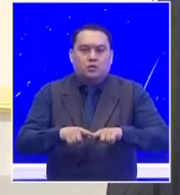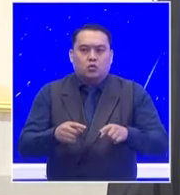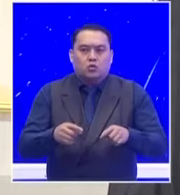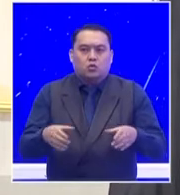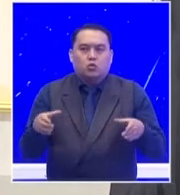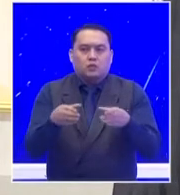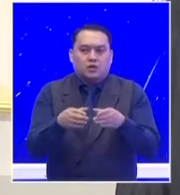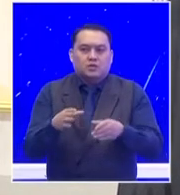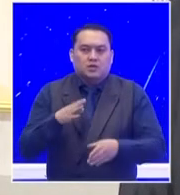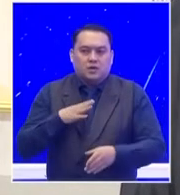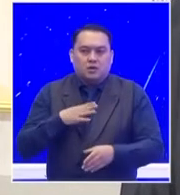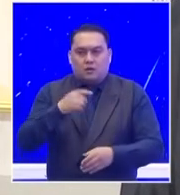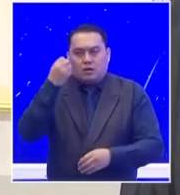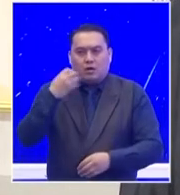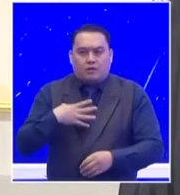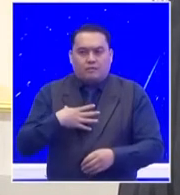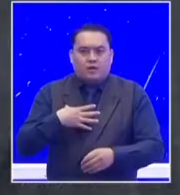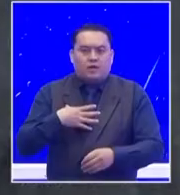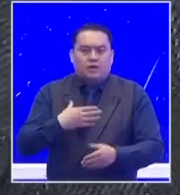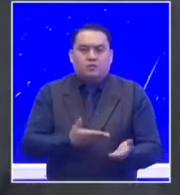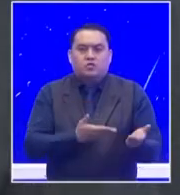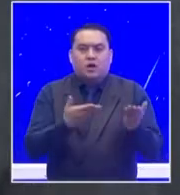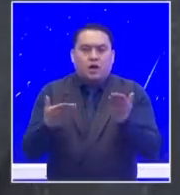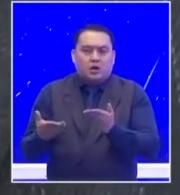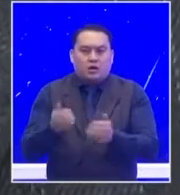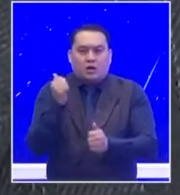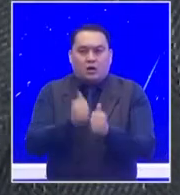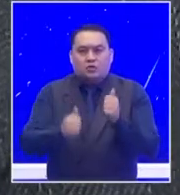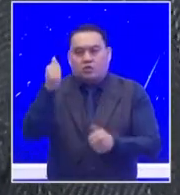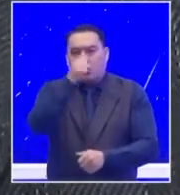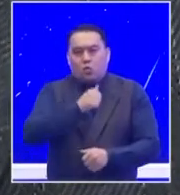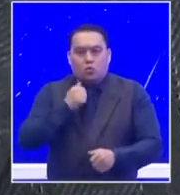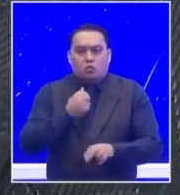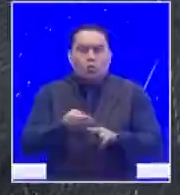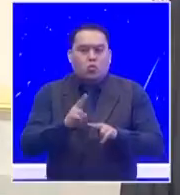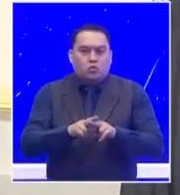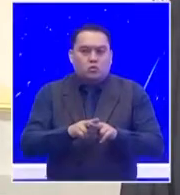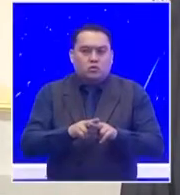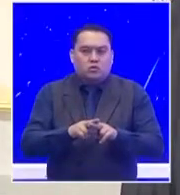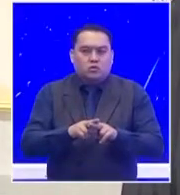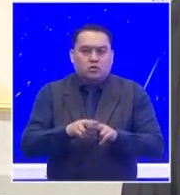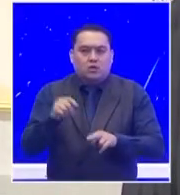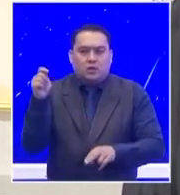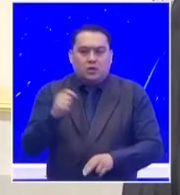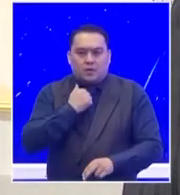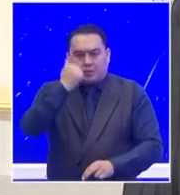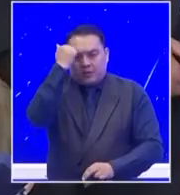ұйымдастырып отыр, бізді Ауған соғыстың ардагерлері шақырып, жыл сайын біз осы мектепке келеміз. Көп-көп рахмет.